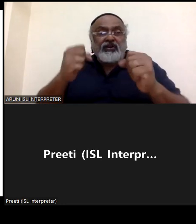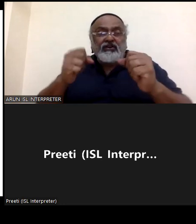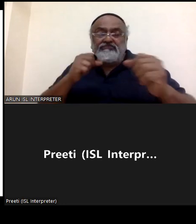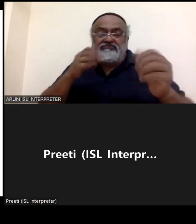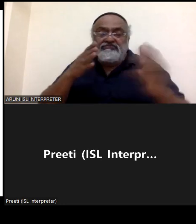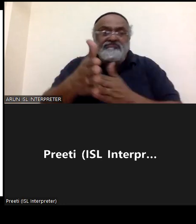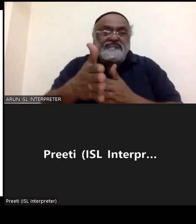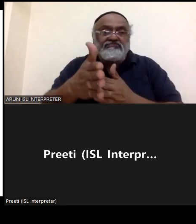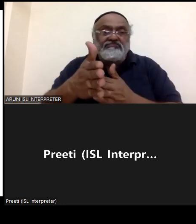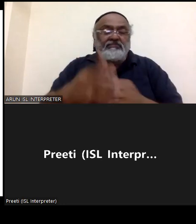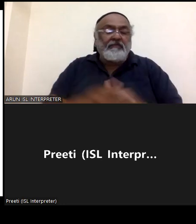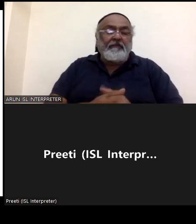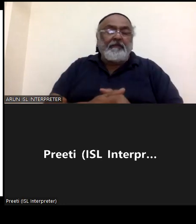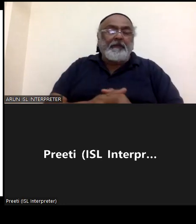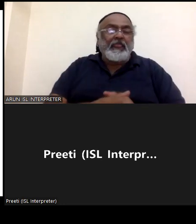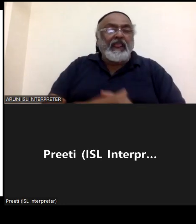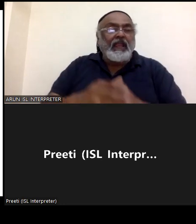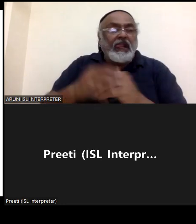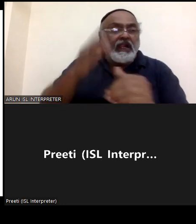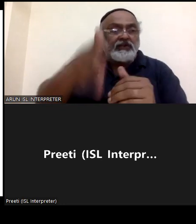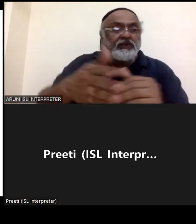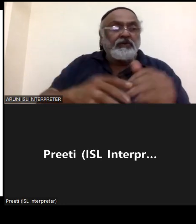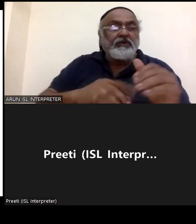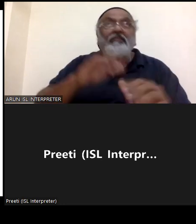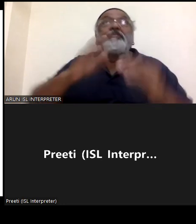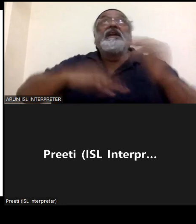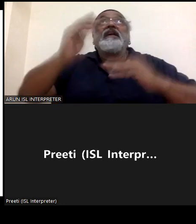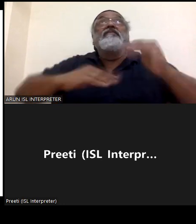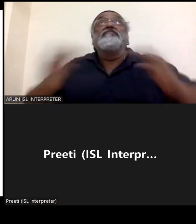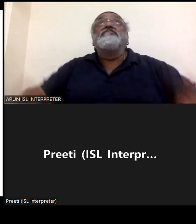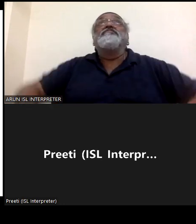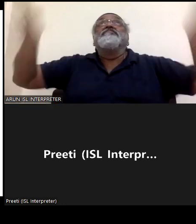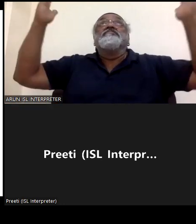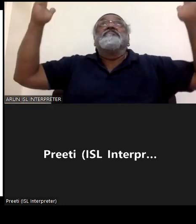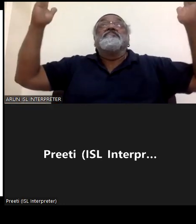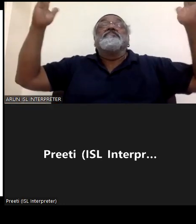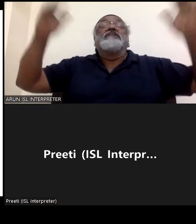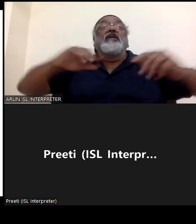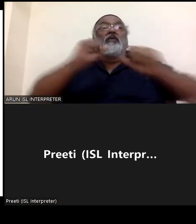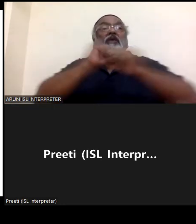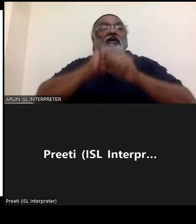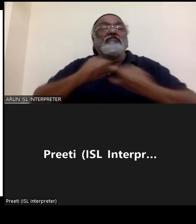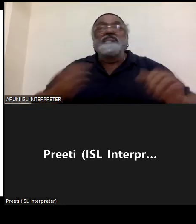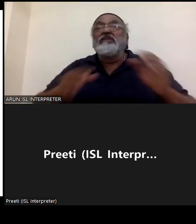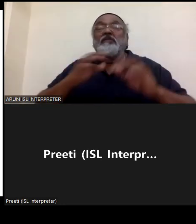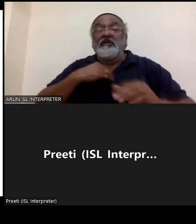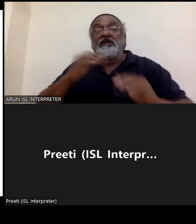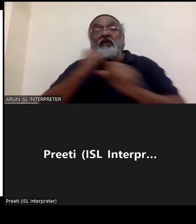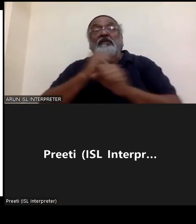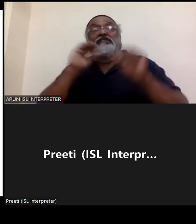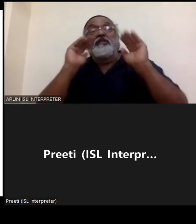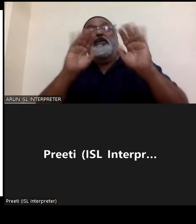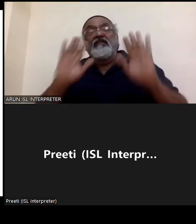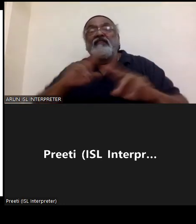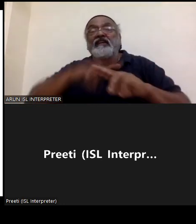टेक्निकल भाषा में हार्ड इंटरवेंशन बोलते हैं, जो बिल्डिंग बनाने की जो स्कीम है जिसको सपोर्ट किया जाता है फैक्ट्री बनाने